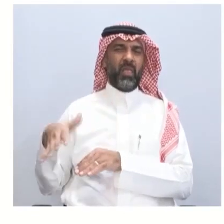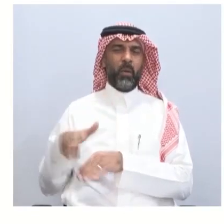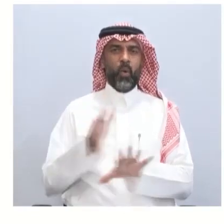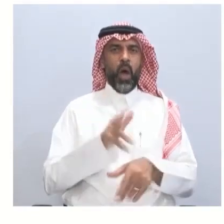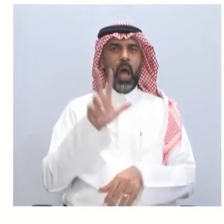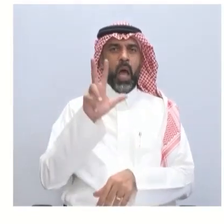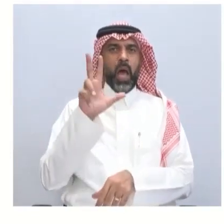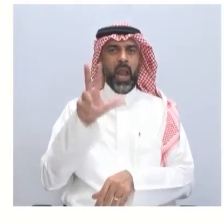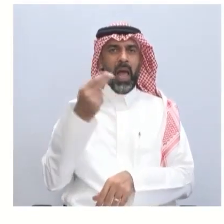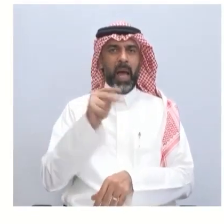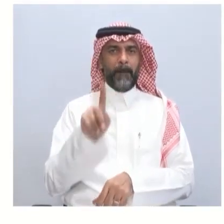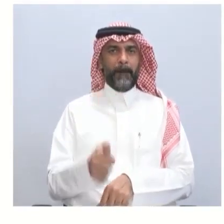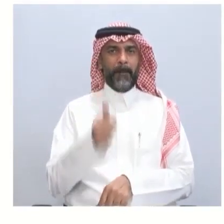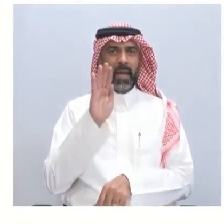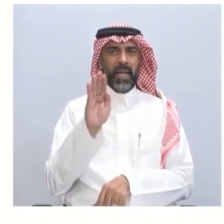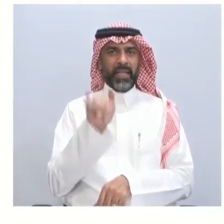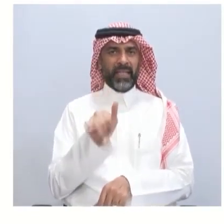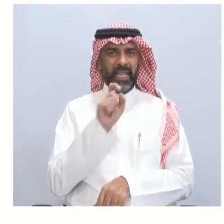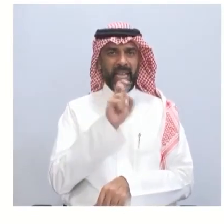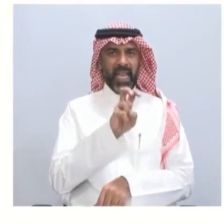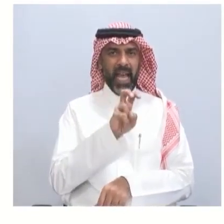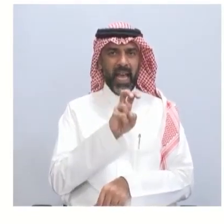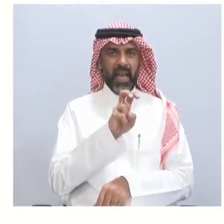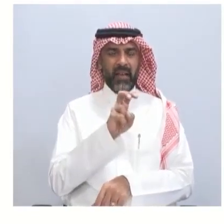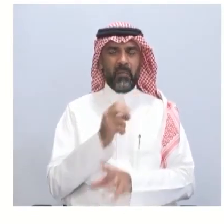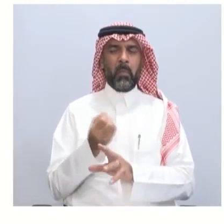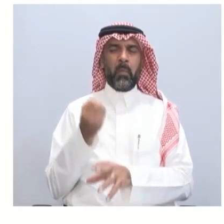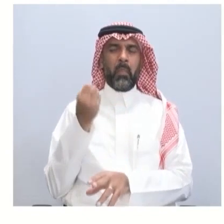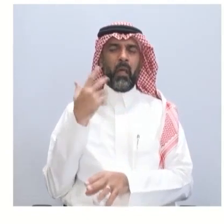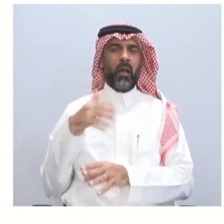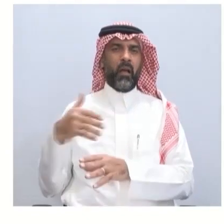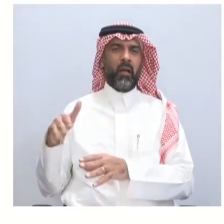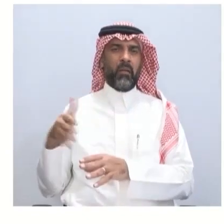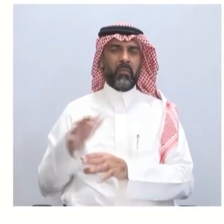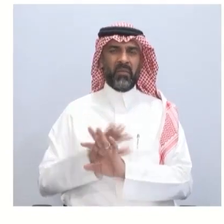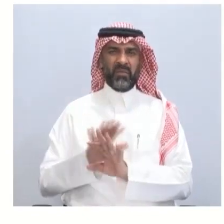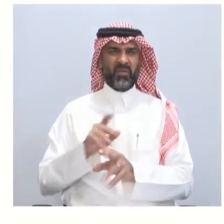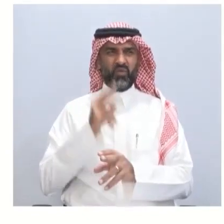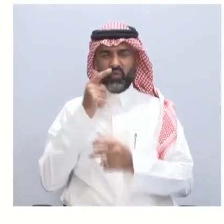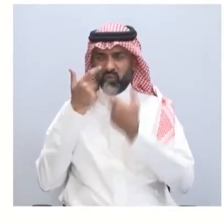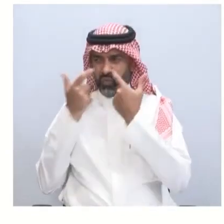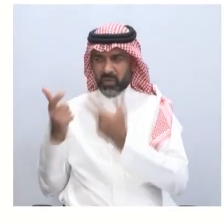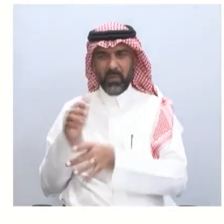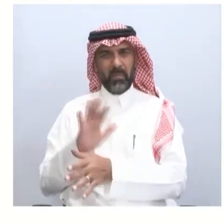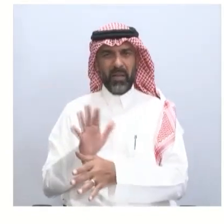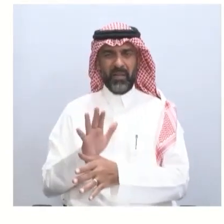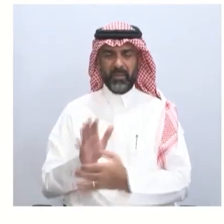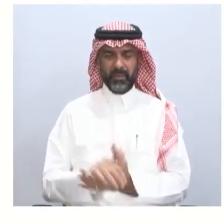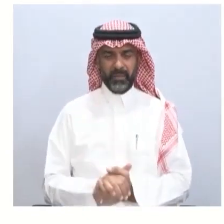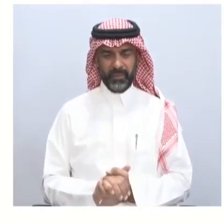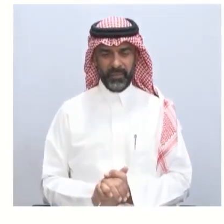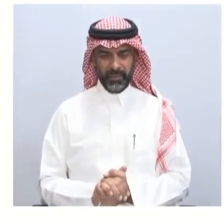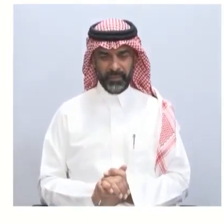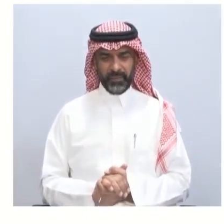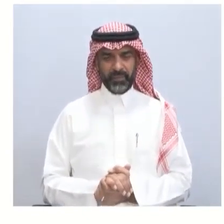فاهملتني الاستقرار بعد عهد الخلفاء الراشدين وبعد ان توالت هذه الدول